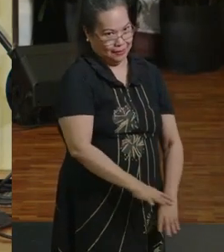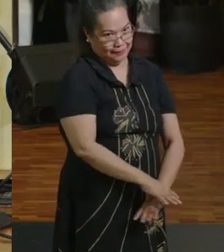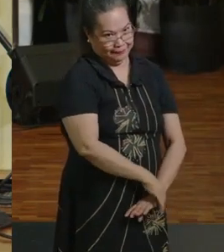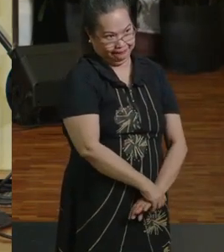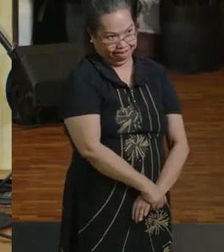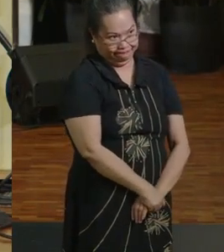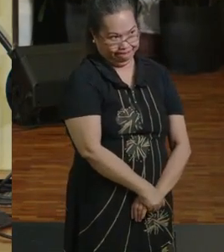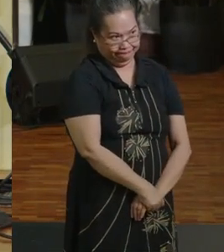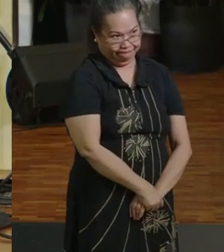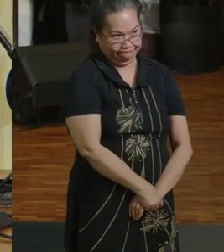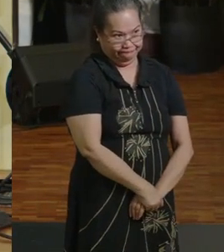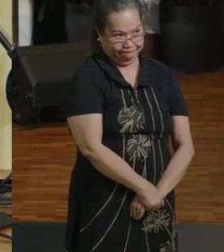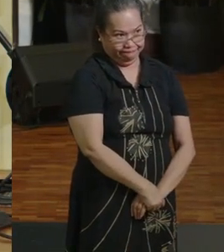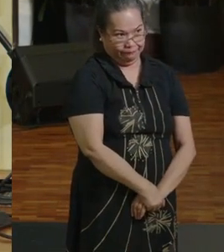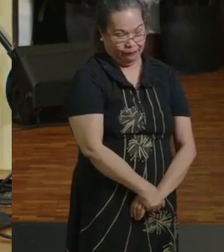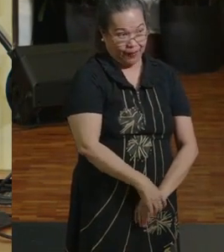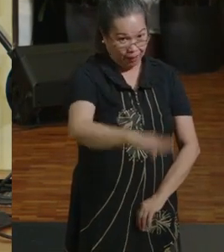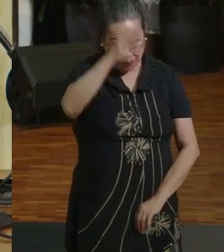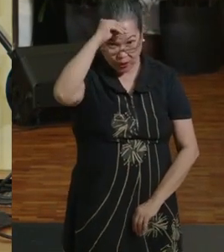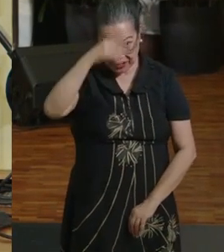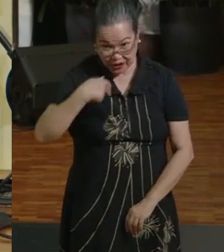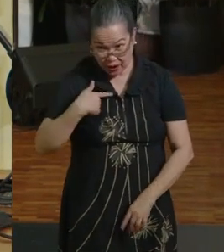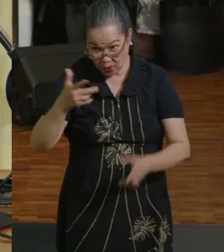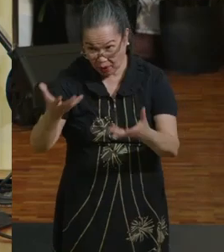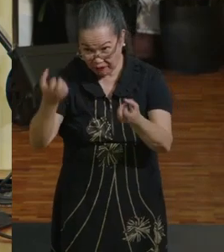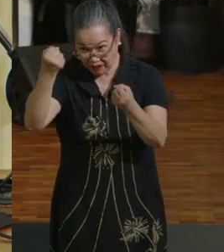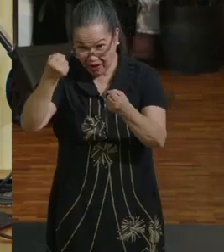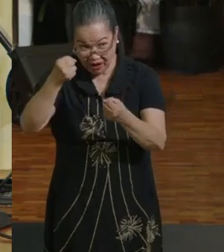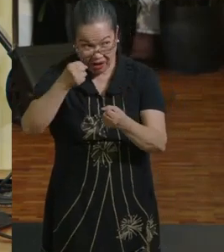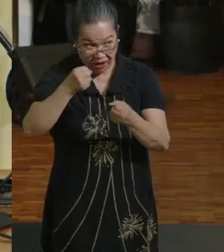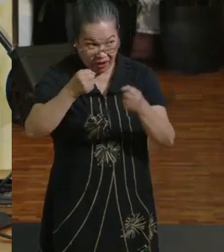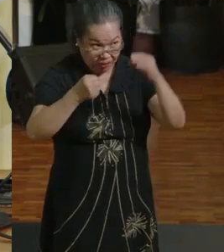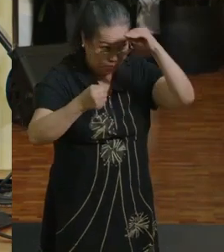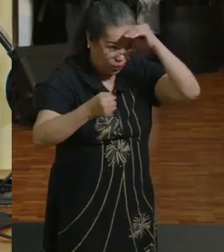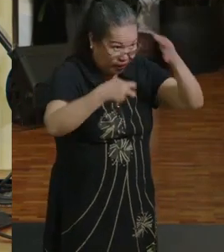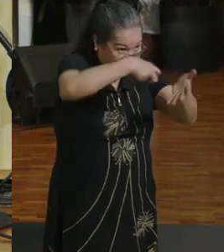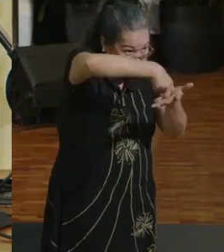babae. Mga lalaki, meron ba kayong on his knees?